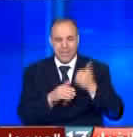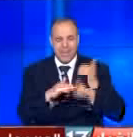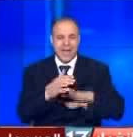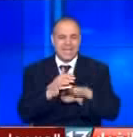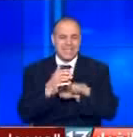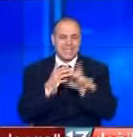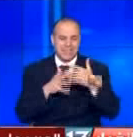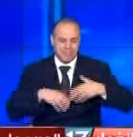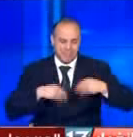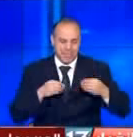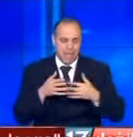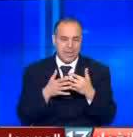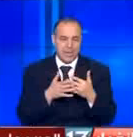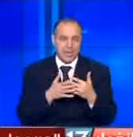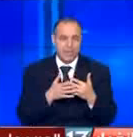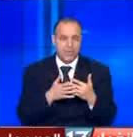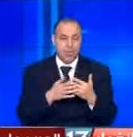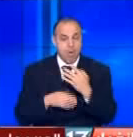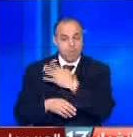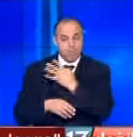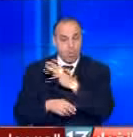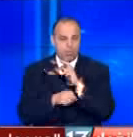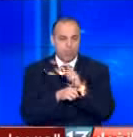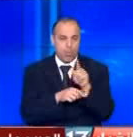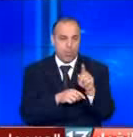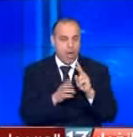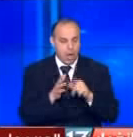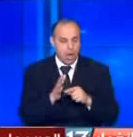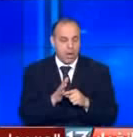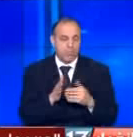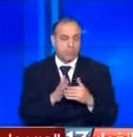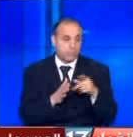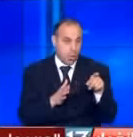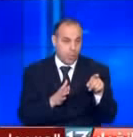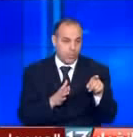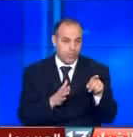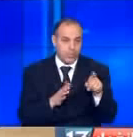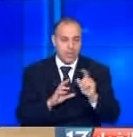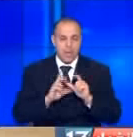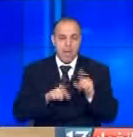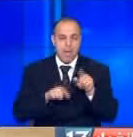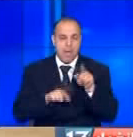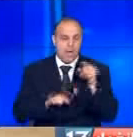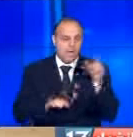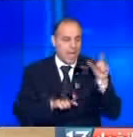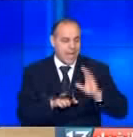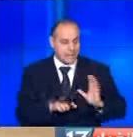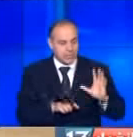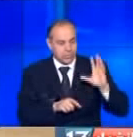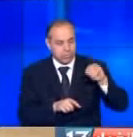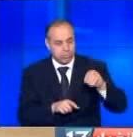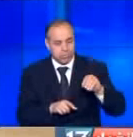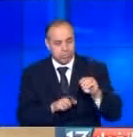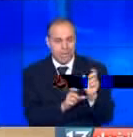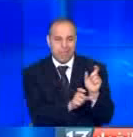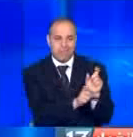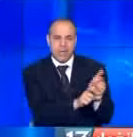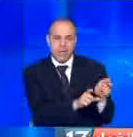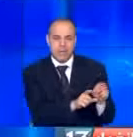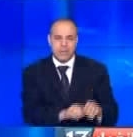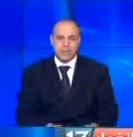الروسية إيكاترينا ألكسندروفا بمجموعتين لمجموعة واحدة وبواقع 6-1 و2-6